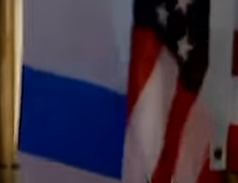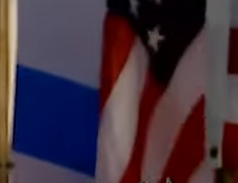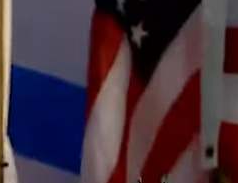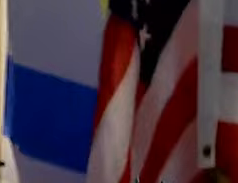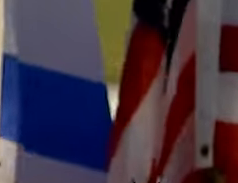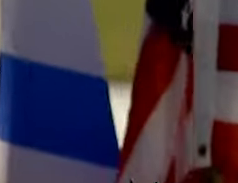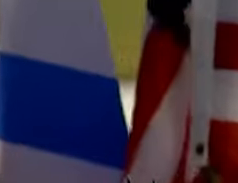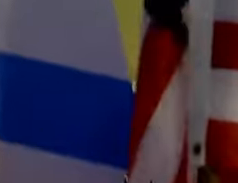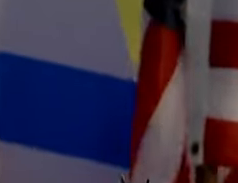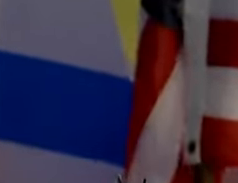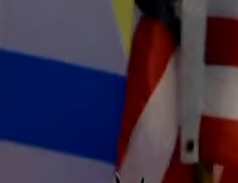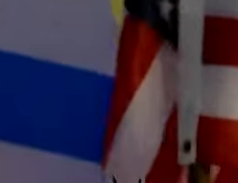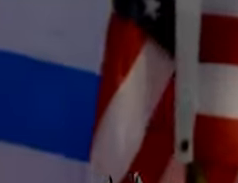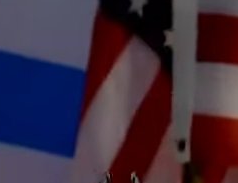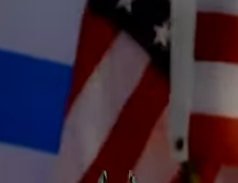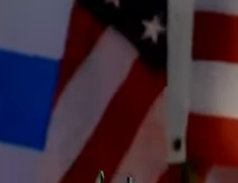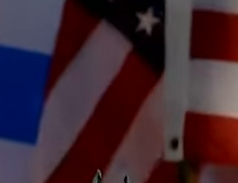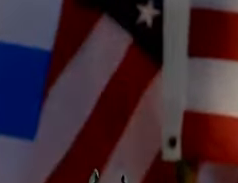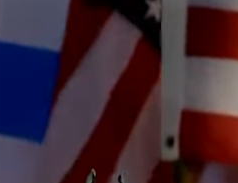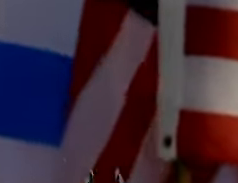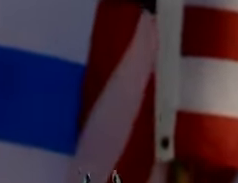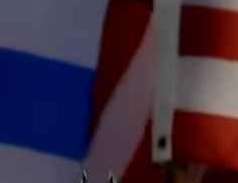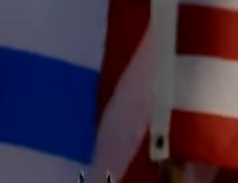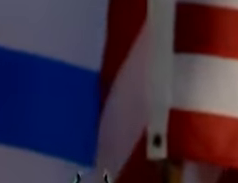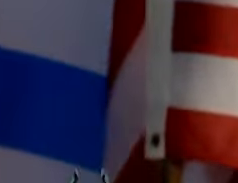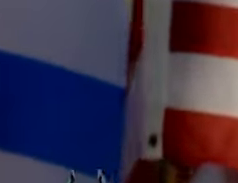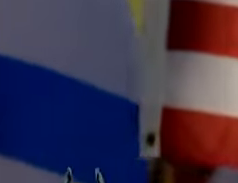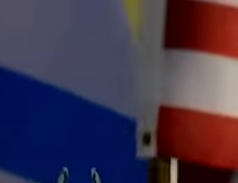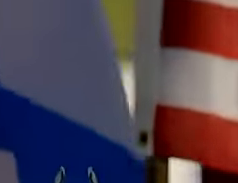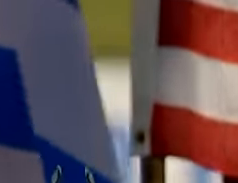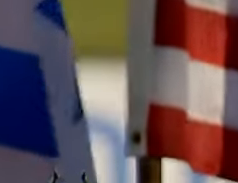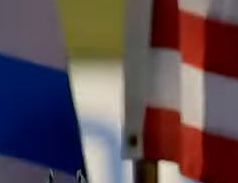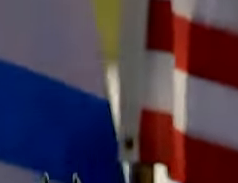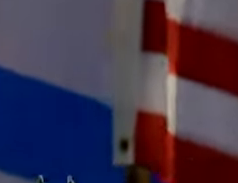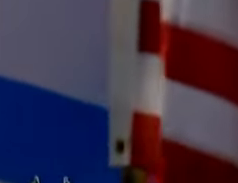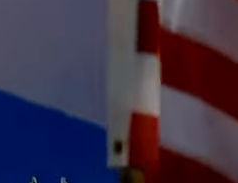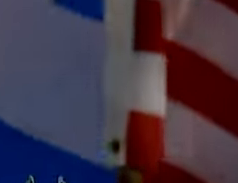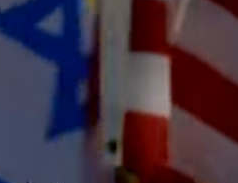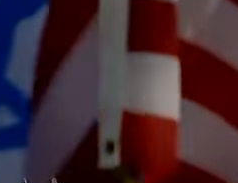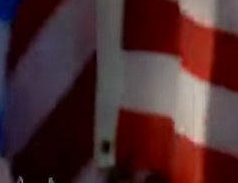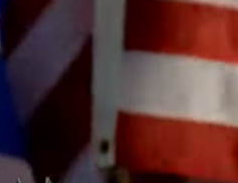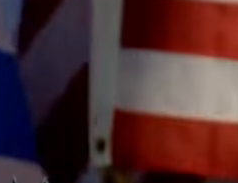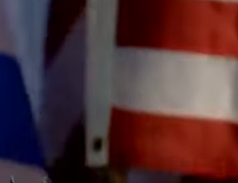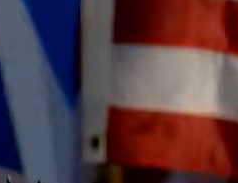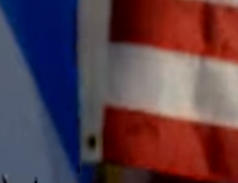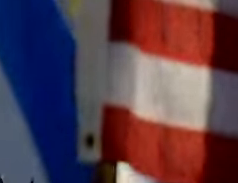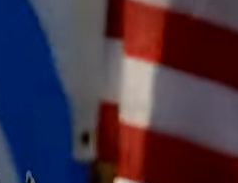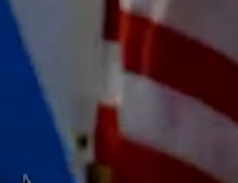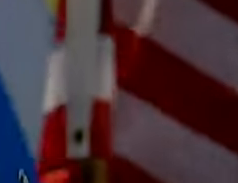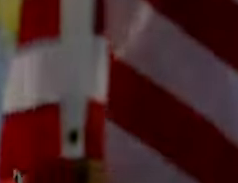אל יתן למוט רגליך, אל ינום שומריך.